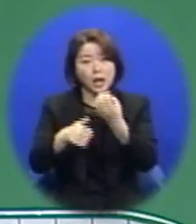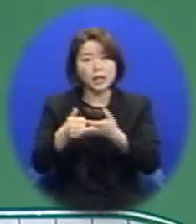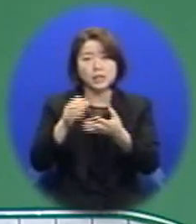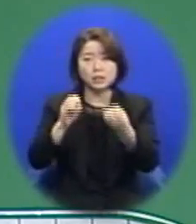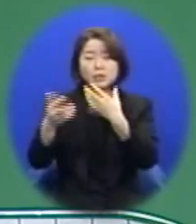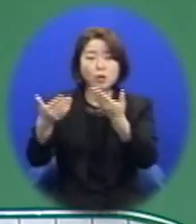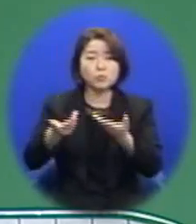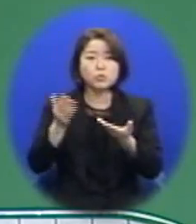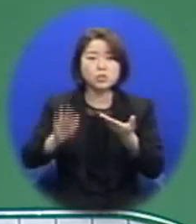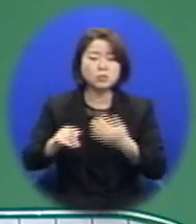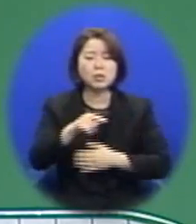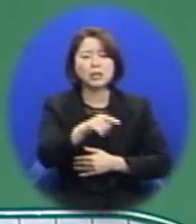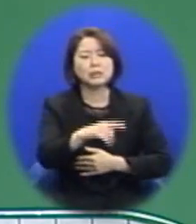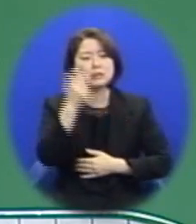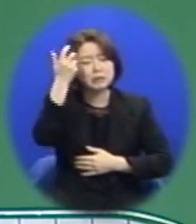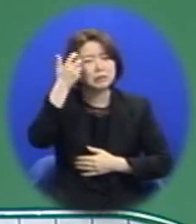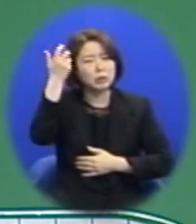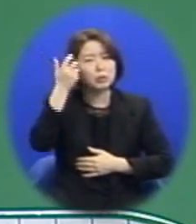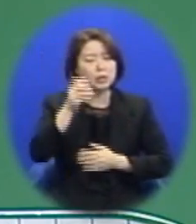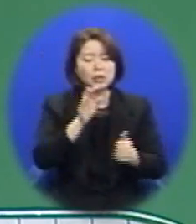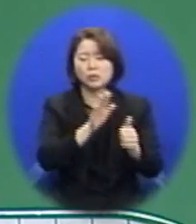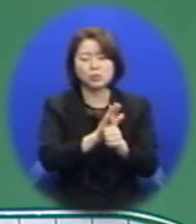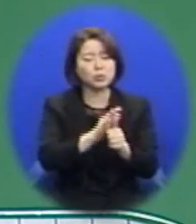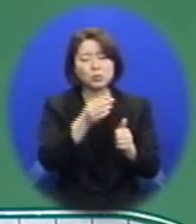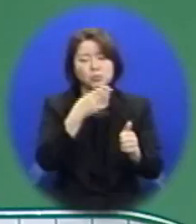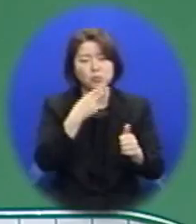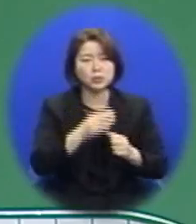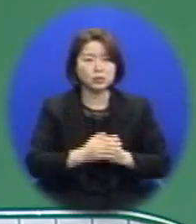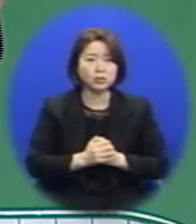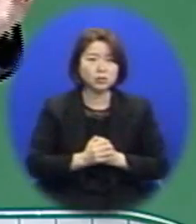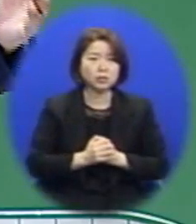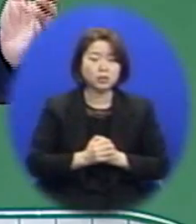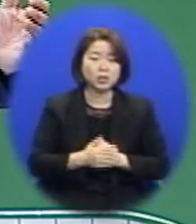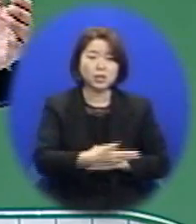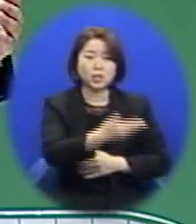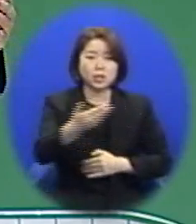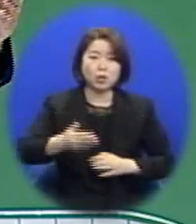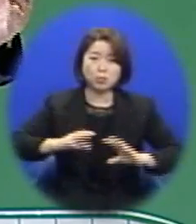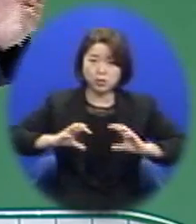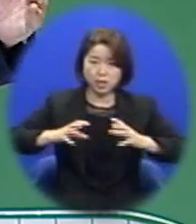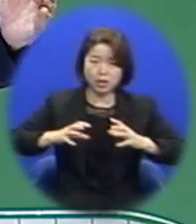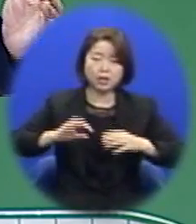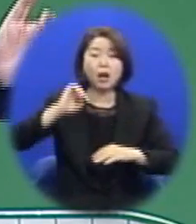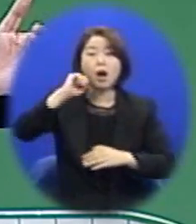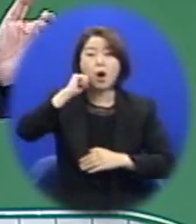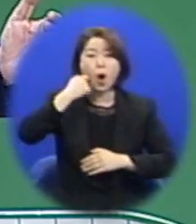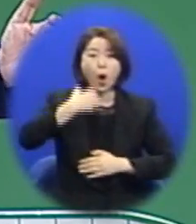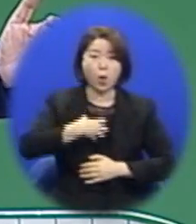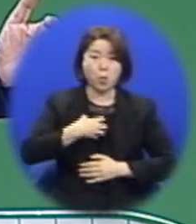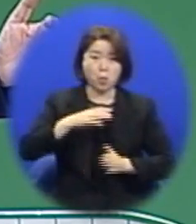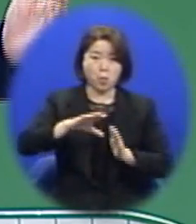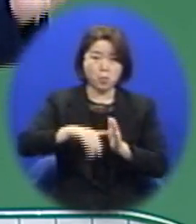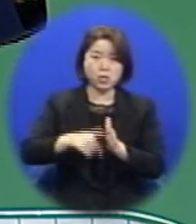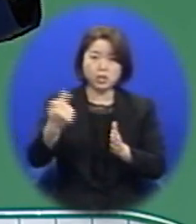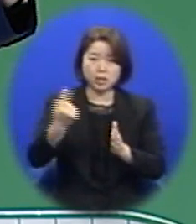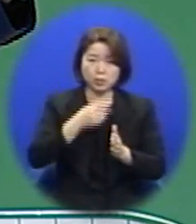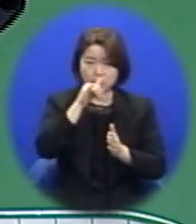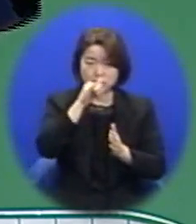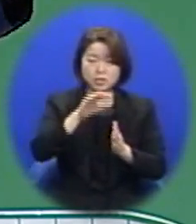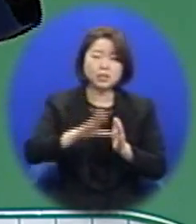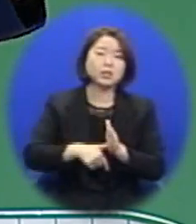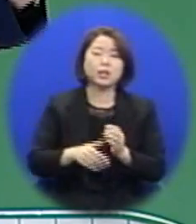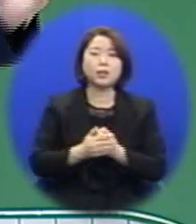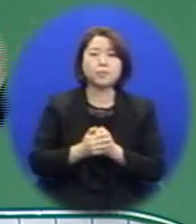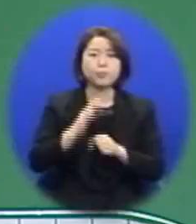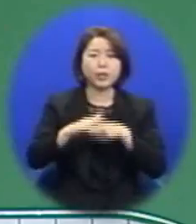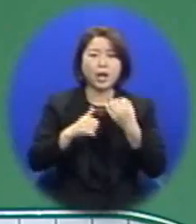그 영혼에는 도움이 안 됩니다. 여러분, 우리가 나라가 어려운 위기에 처해졌을 때 하나님